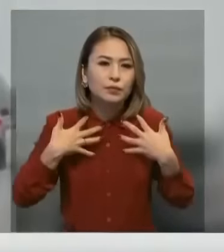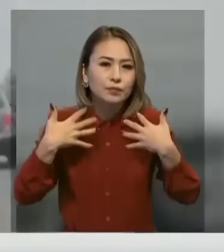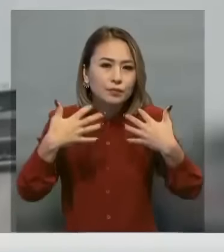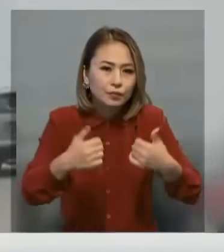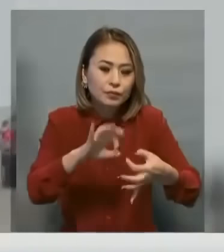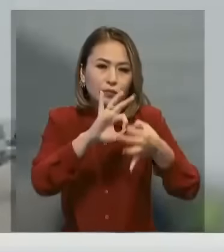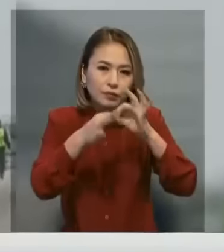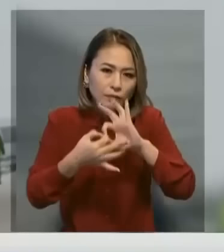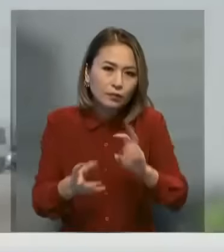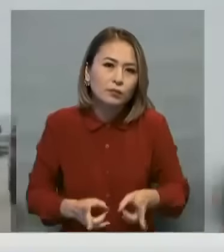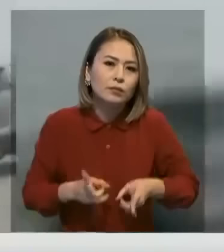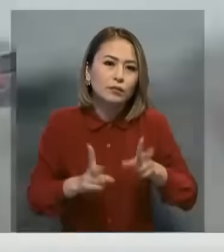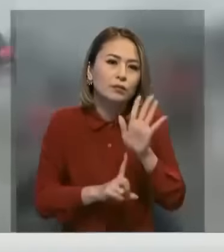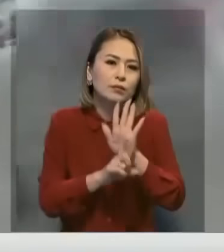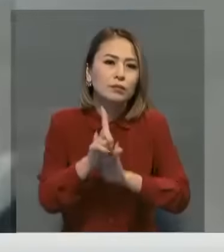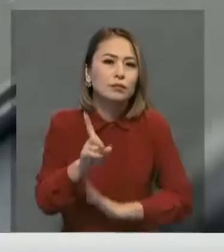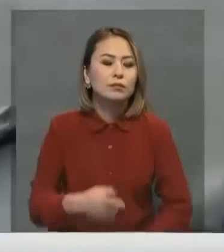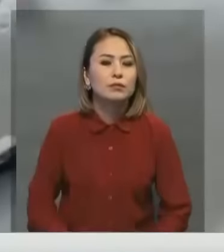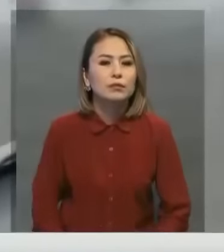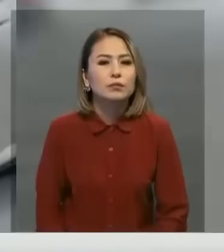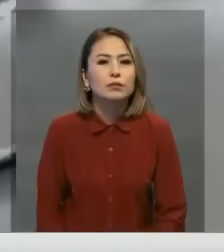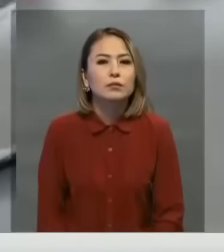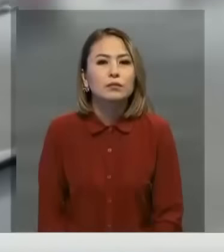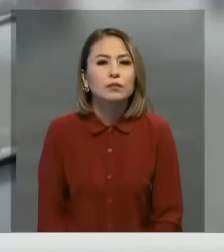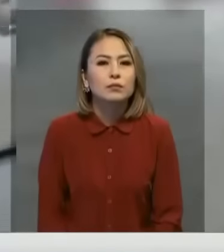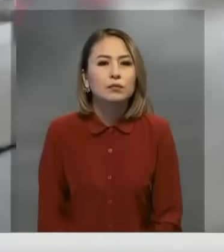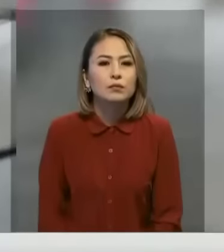дінаман, аталған дерек бойынша қылмыстық іс қозғалды.